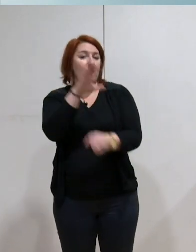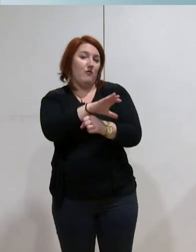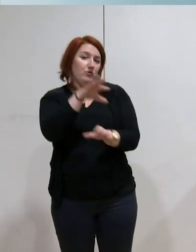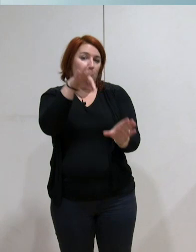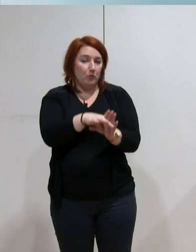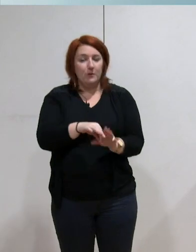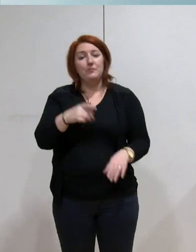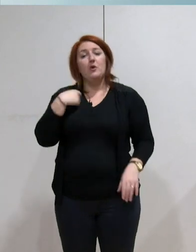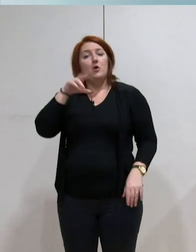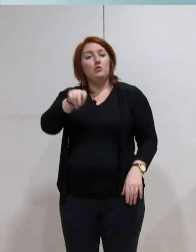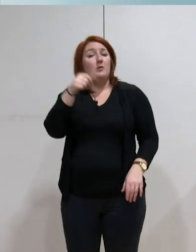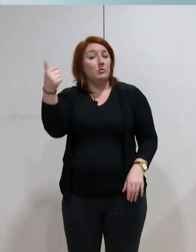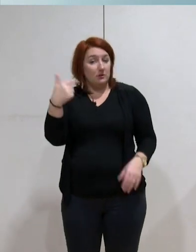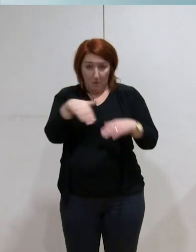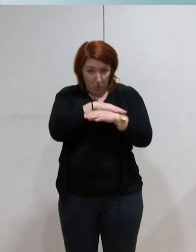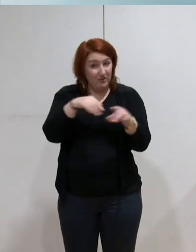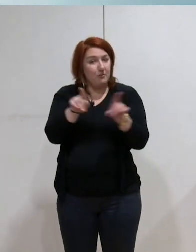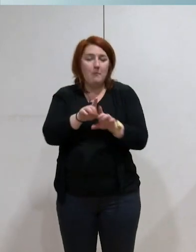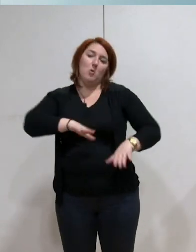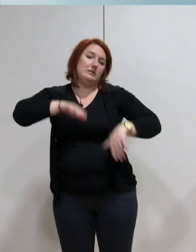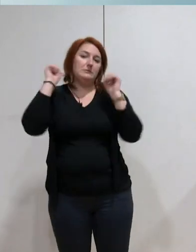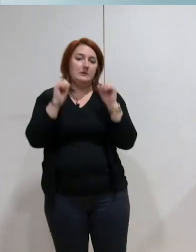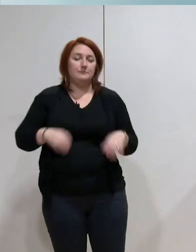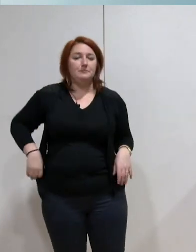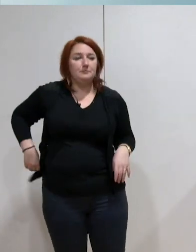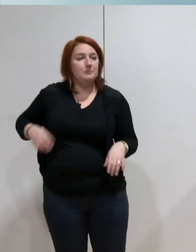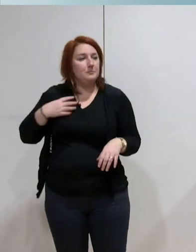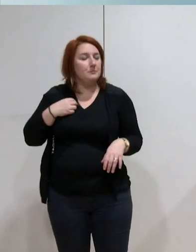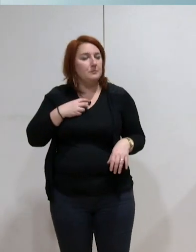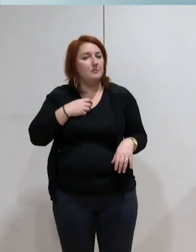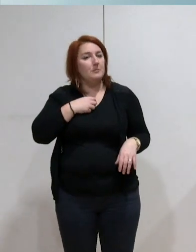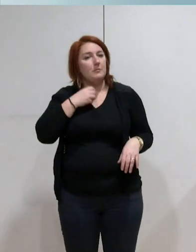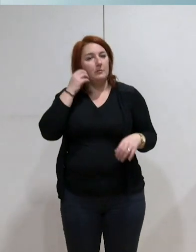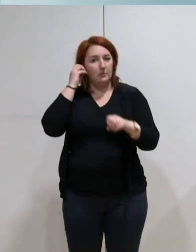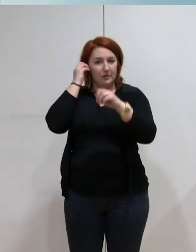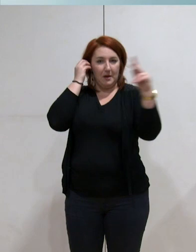délibération 31 pour les mêmes raisons très